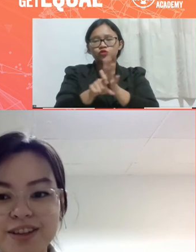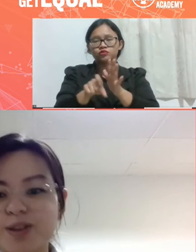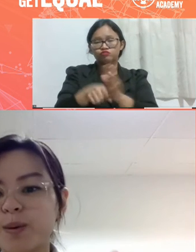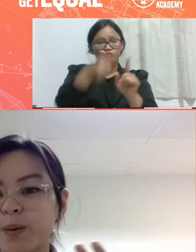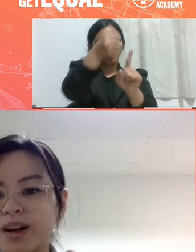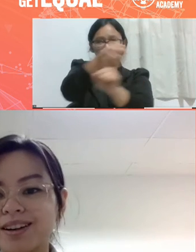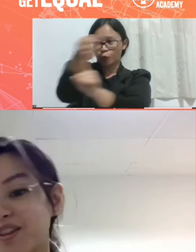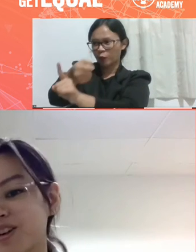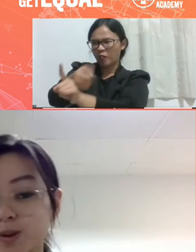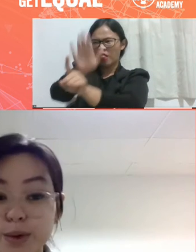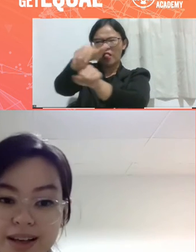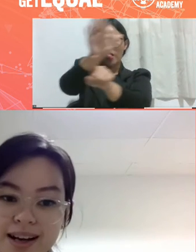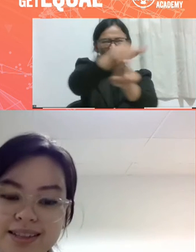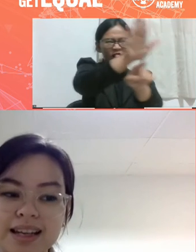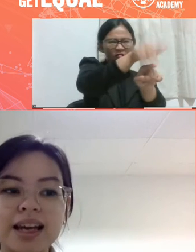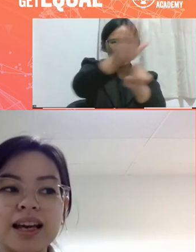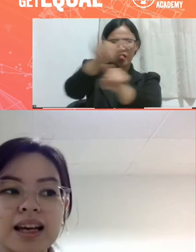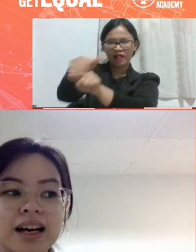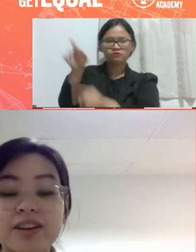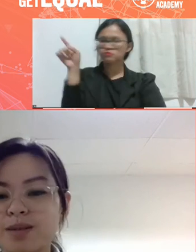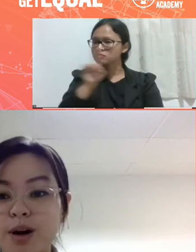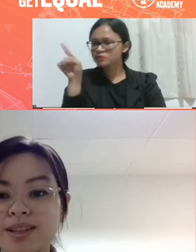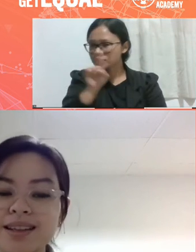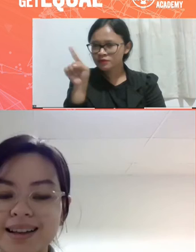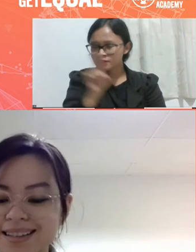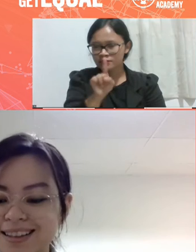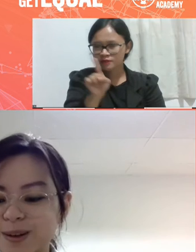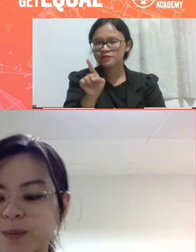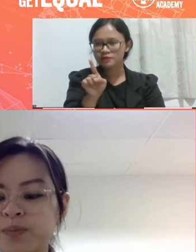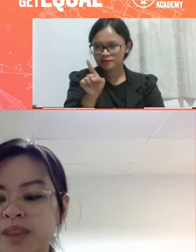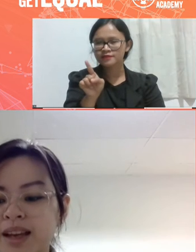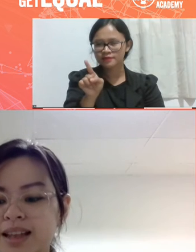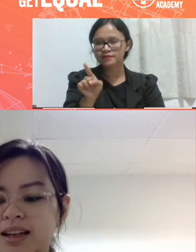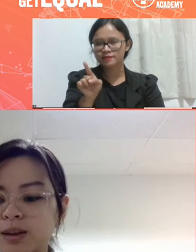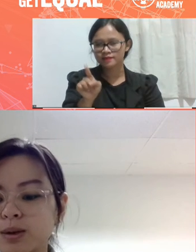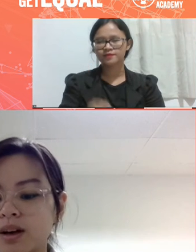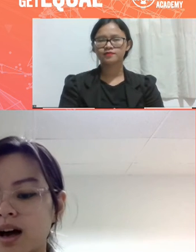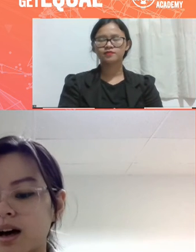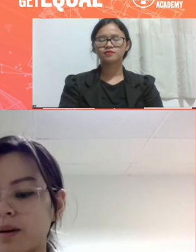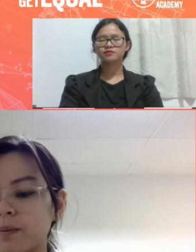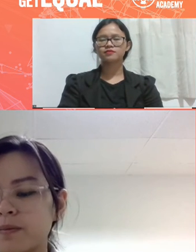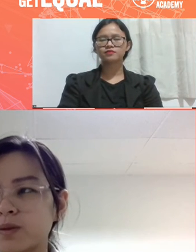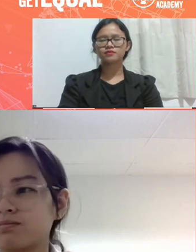others if you don't want others to bully us. Jadi reciprocity lah di situ. Selain itu,